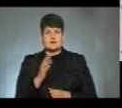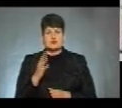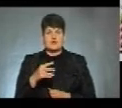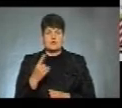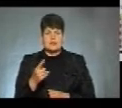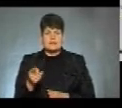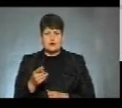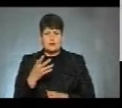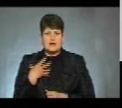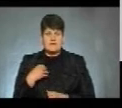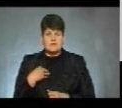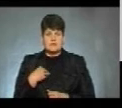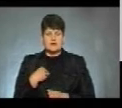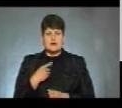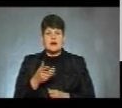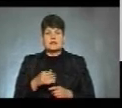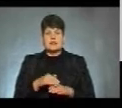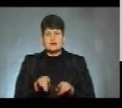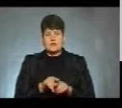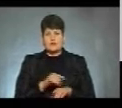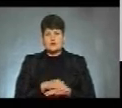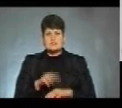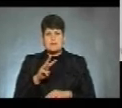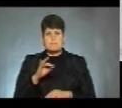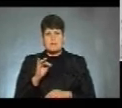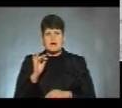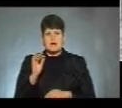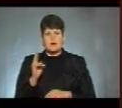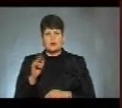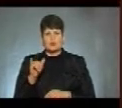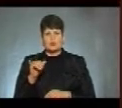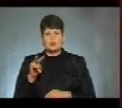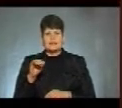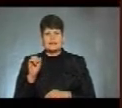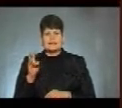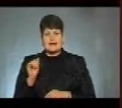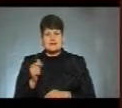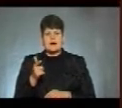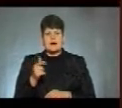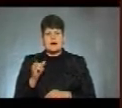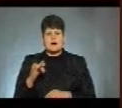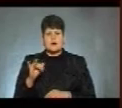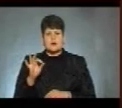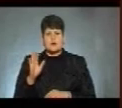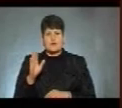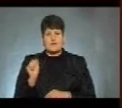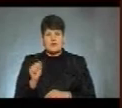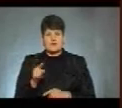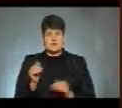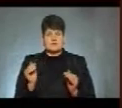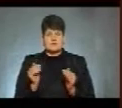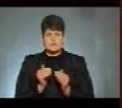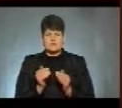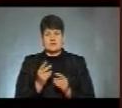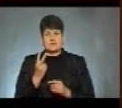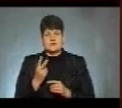та Тернопіль-Кременець, а також вулицями Миколинецькою та Гайовою. Зі сторони вулиць Протасевича та Об'їзної звузили дві смуги в